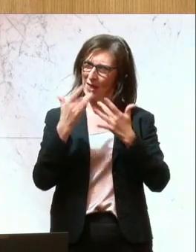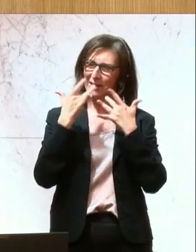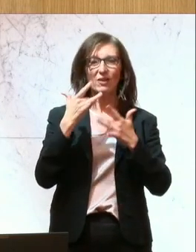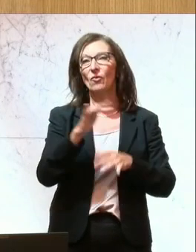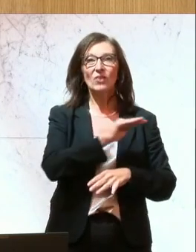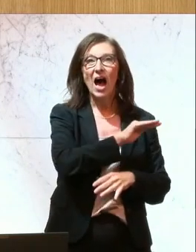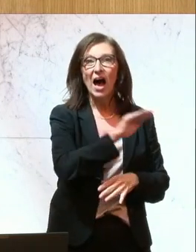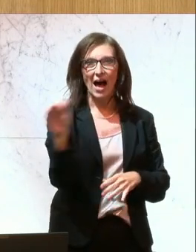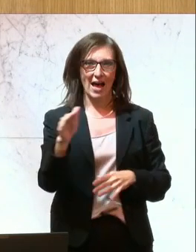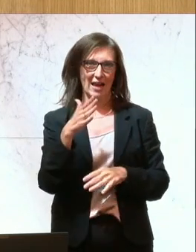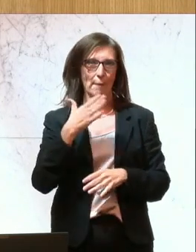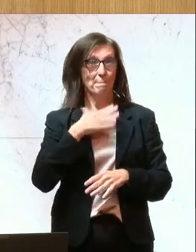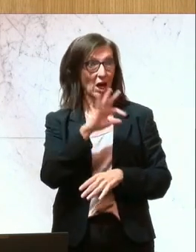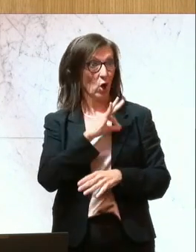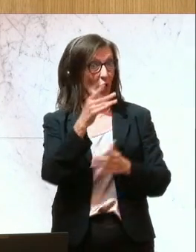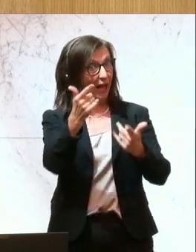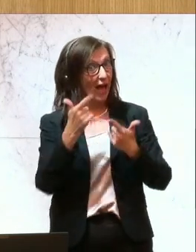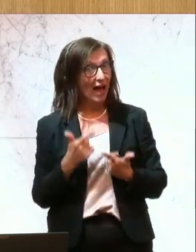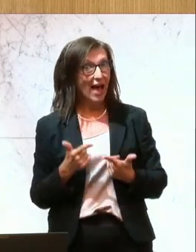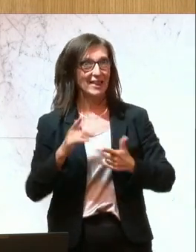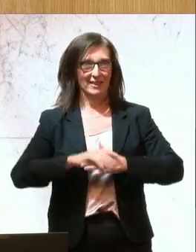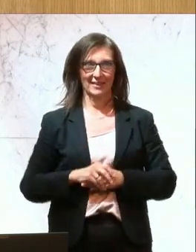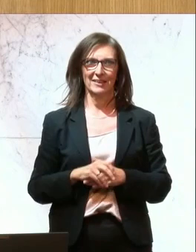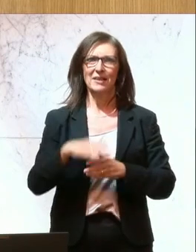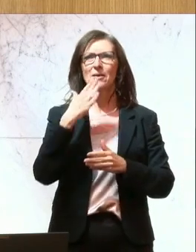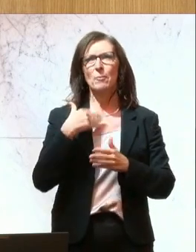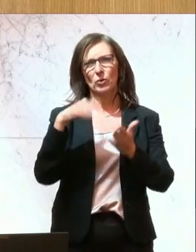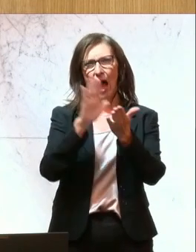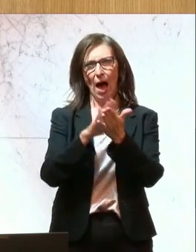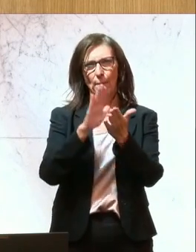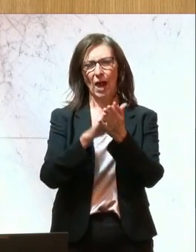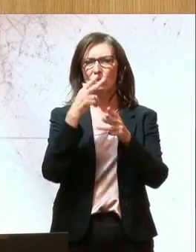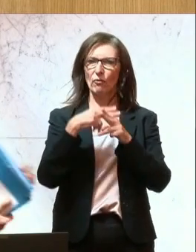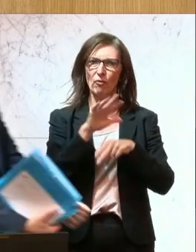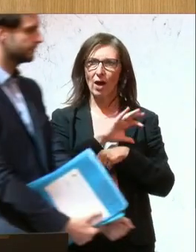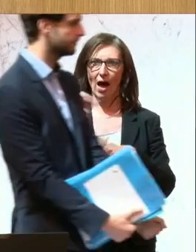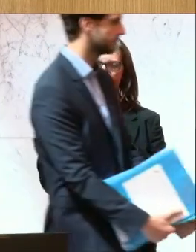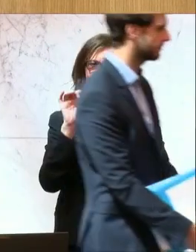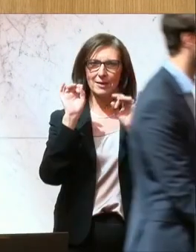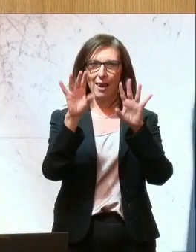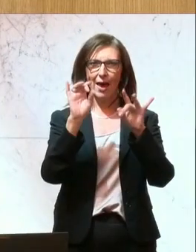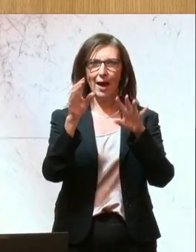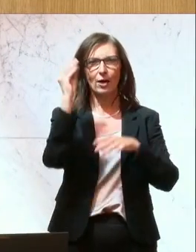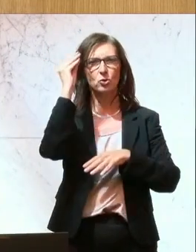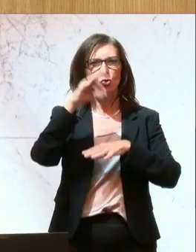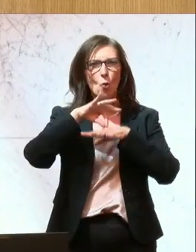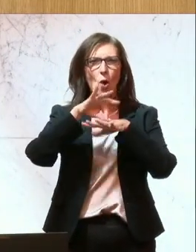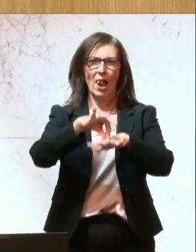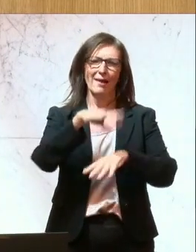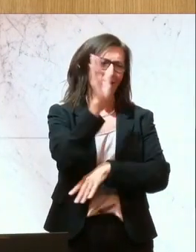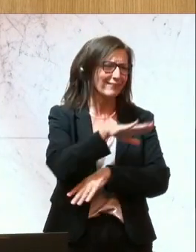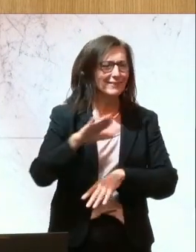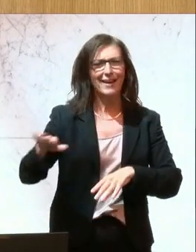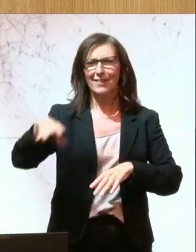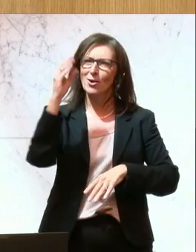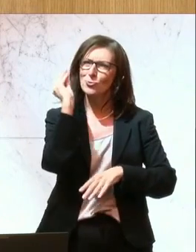alle, meine Kolleginnen und Kollegen, einladen, dass wir gemeinsam einen Applaus spenden, den Lehrerinnen und Lehrern, den Schulleiterinnen und Schulleitern, den Kindern, den